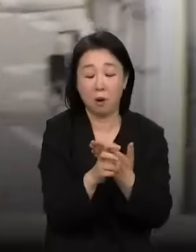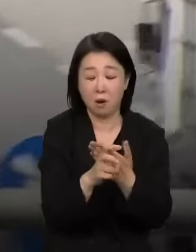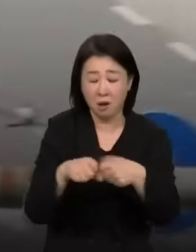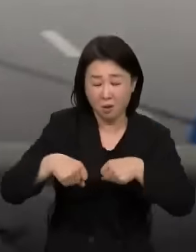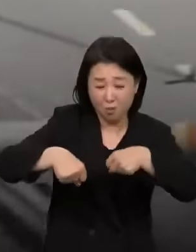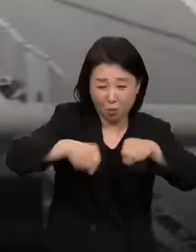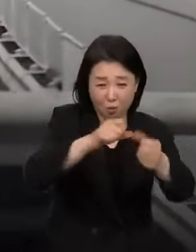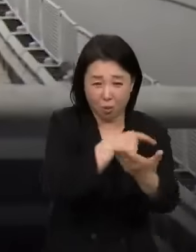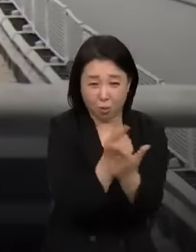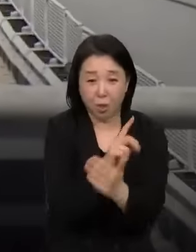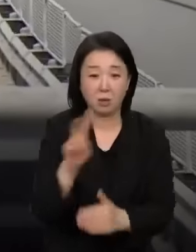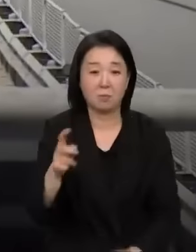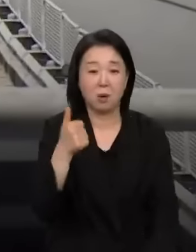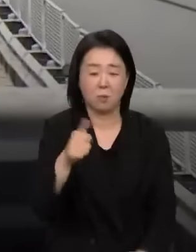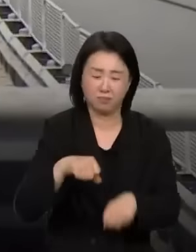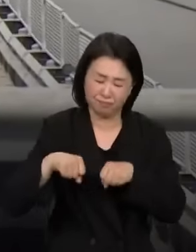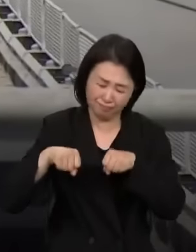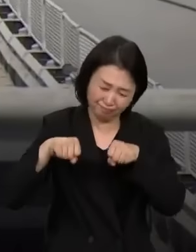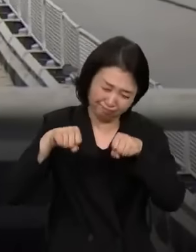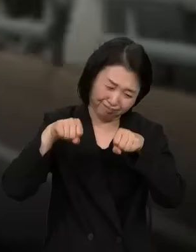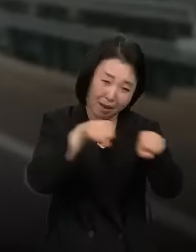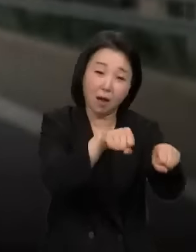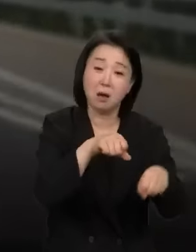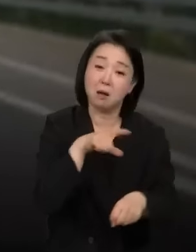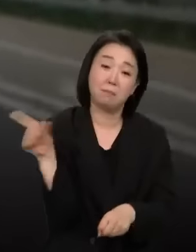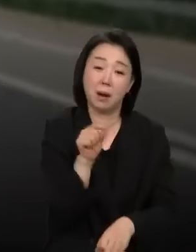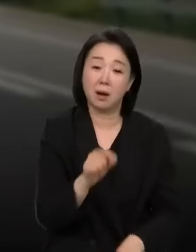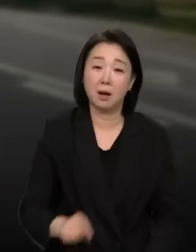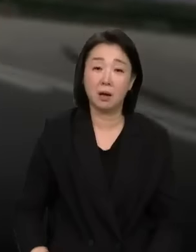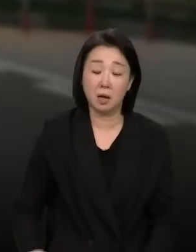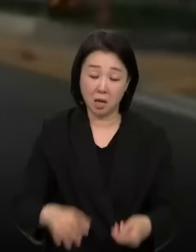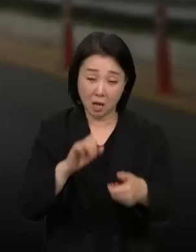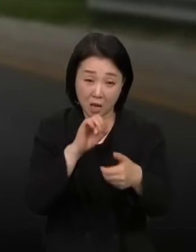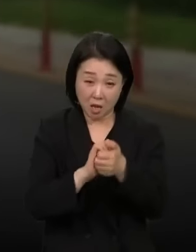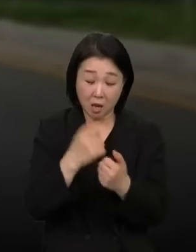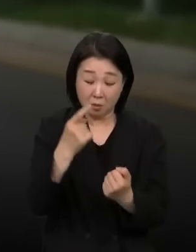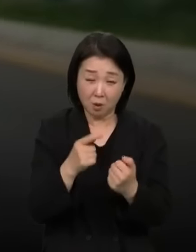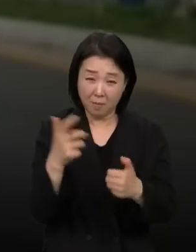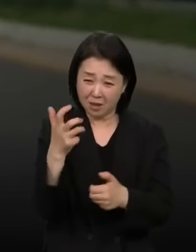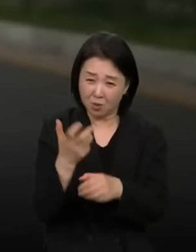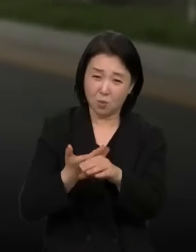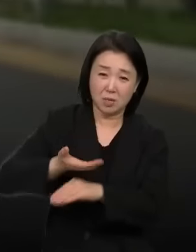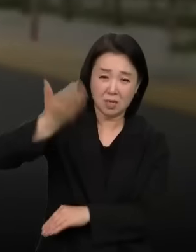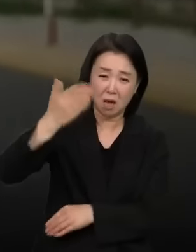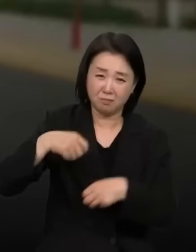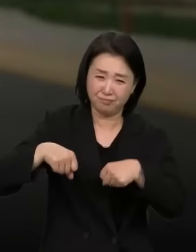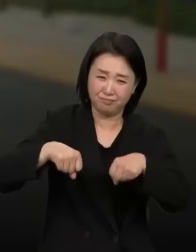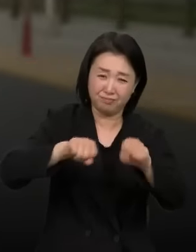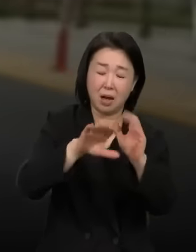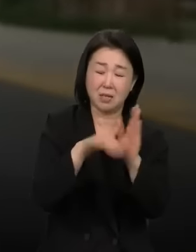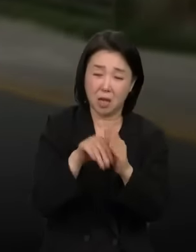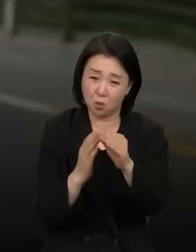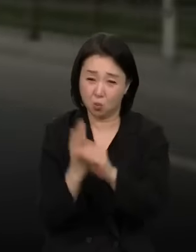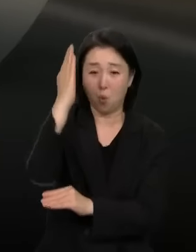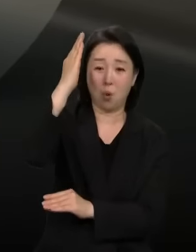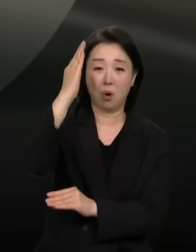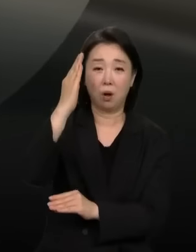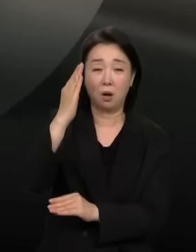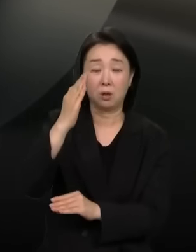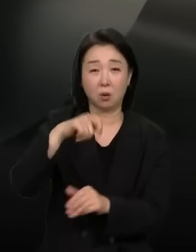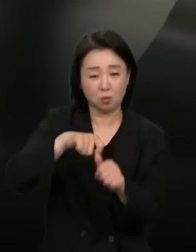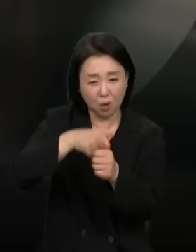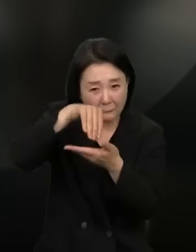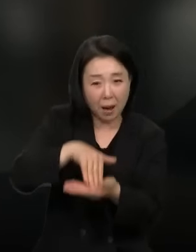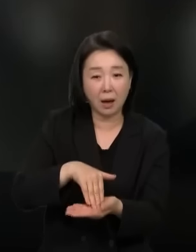시속 205km까지 내달렸습니다. 제한속도보다 80km 이상 속도를 내면 초과속으로 무겁게